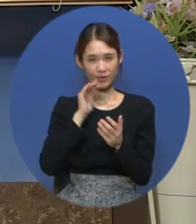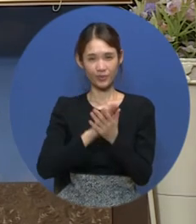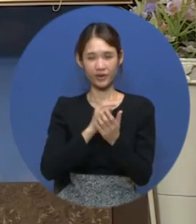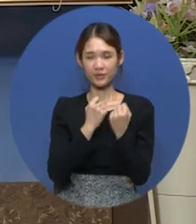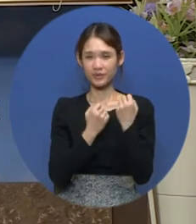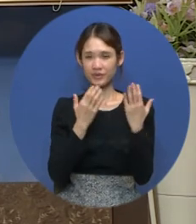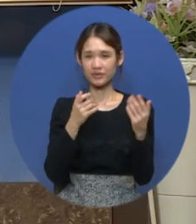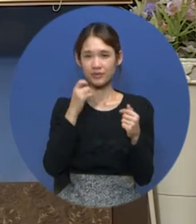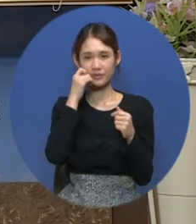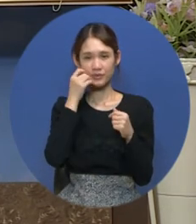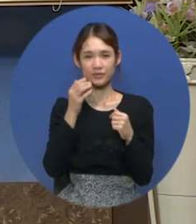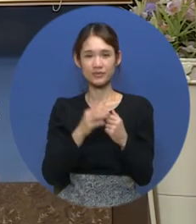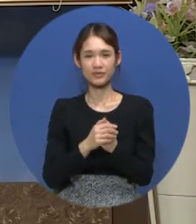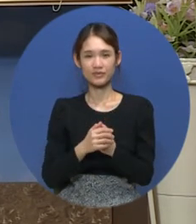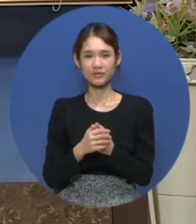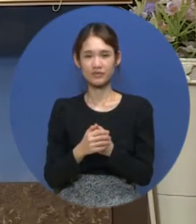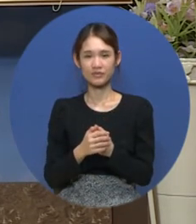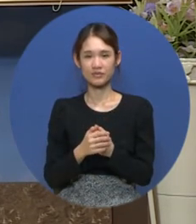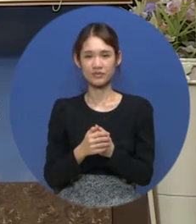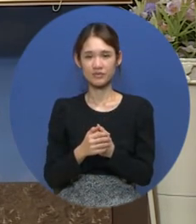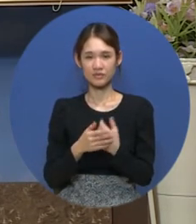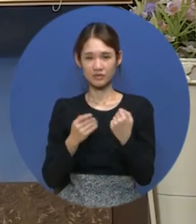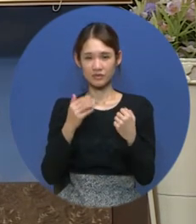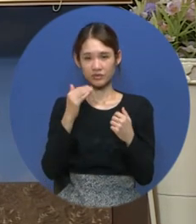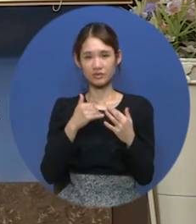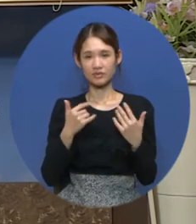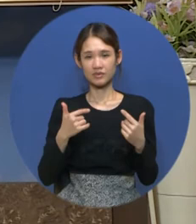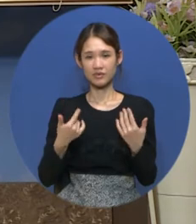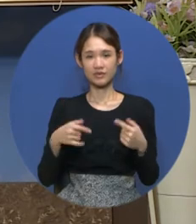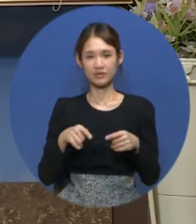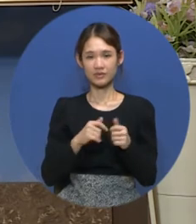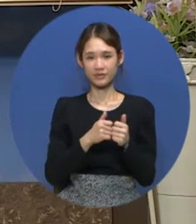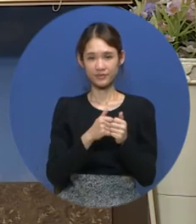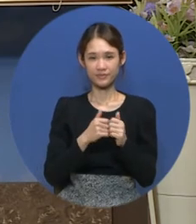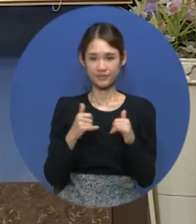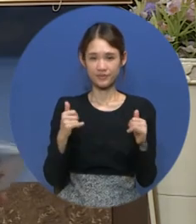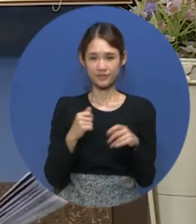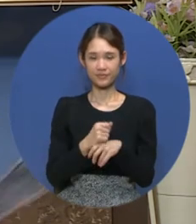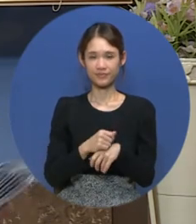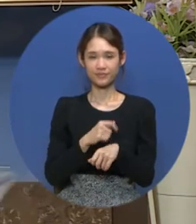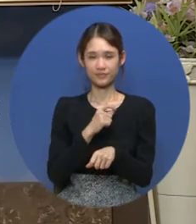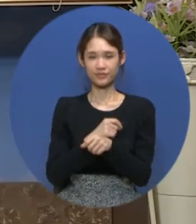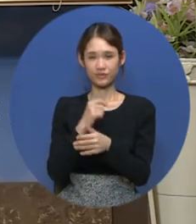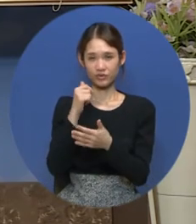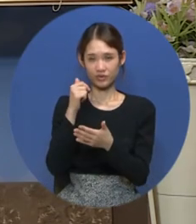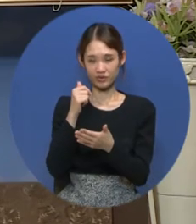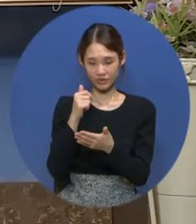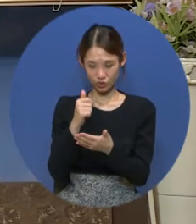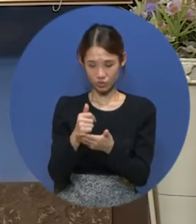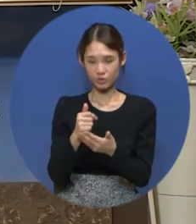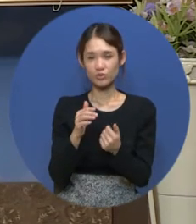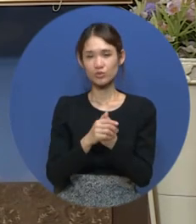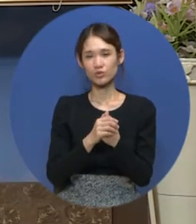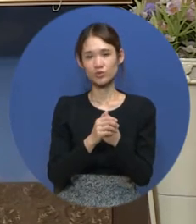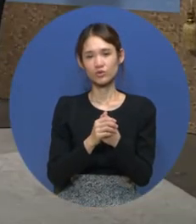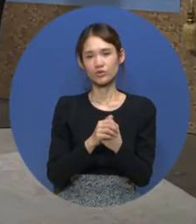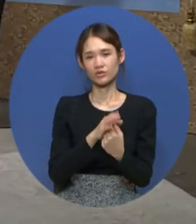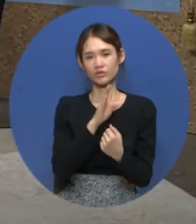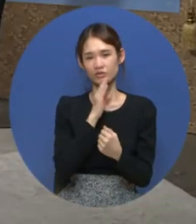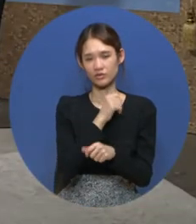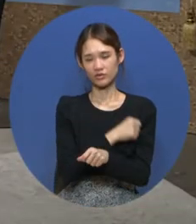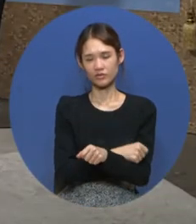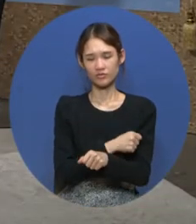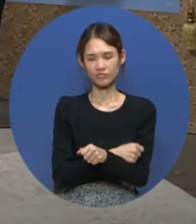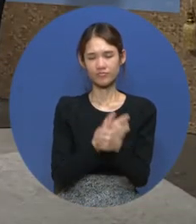말씀 못하시겠지만 또 어 이런 과정 중에 또 항상 같이 함께 하셨던 보니까 또